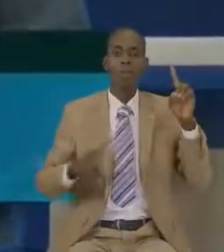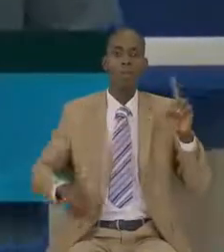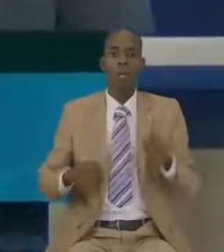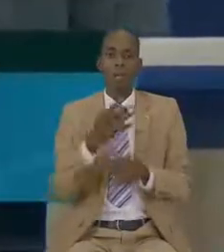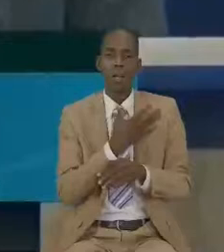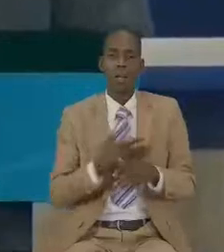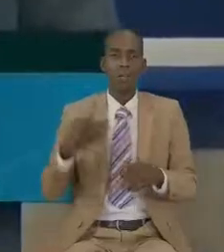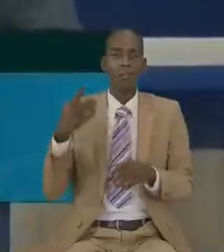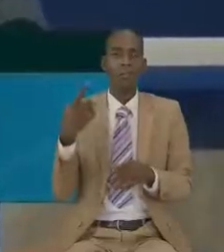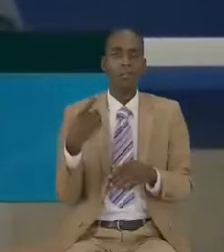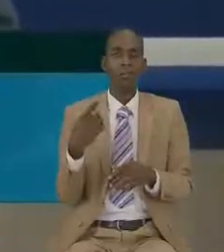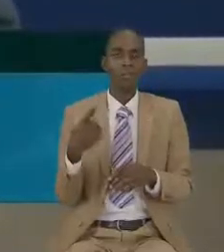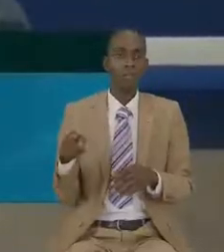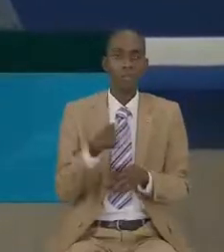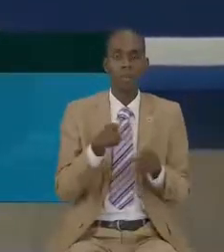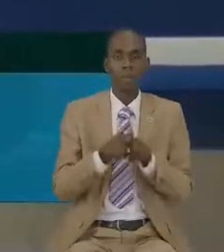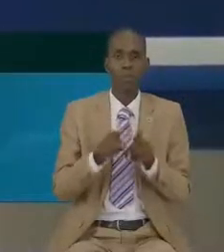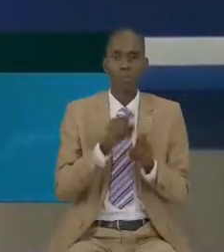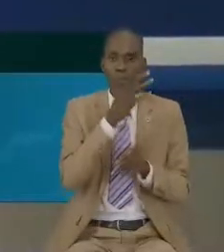jour-là en disant.